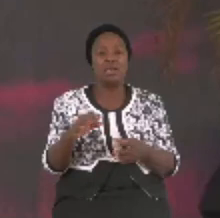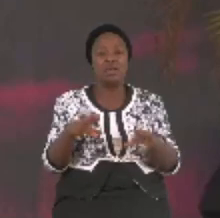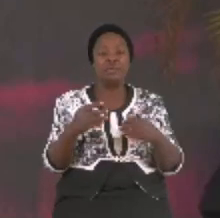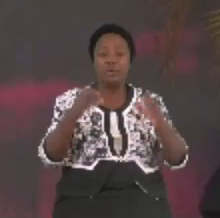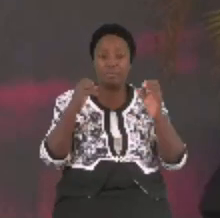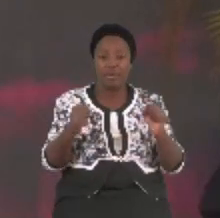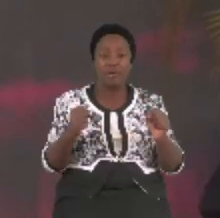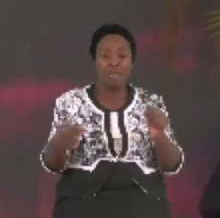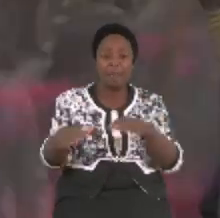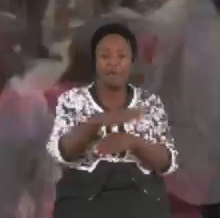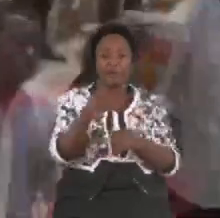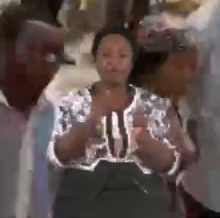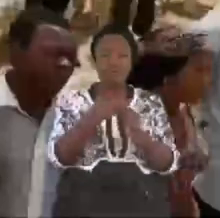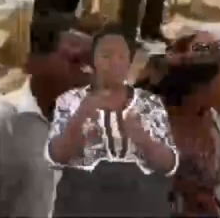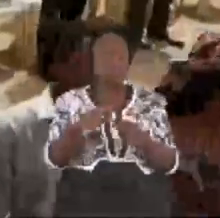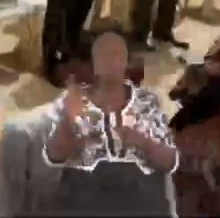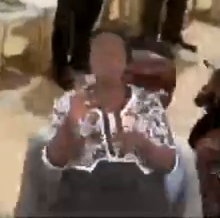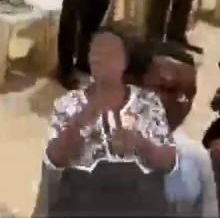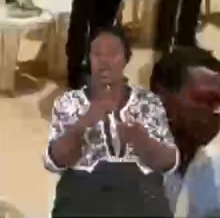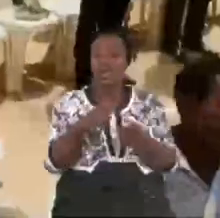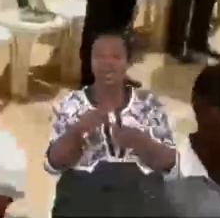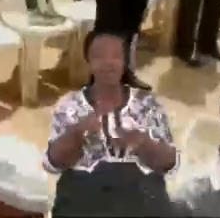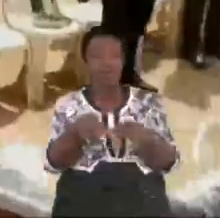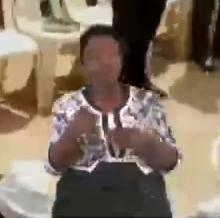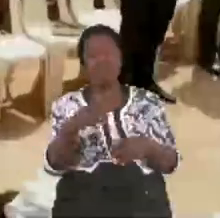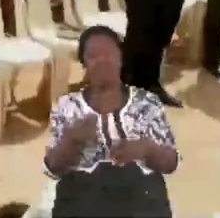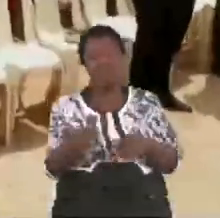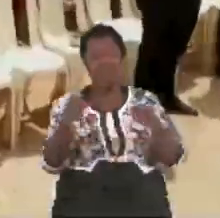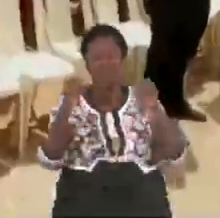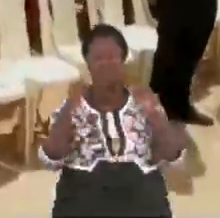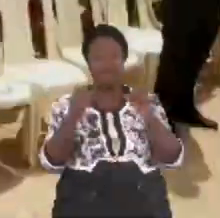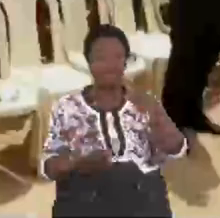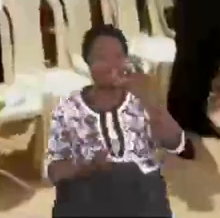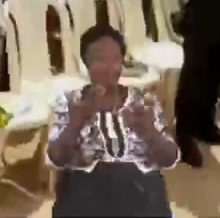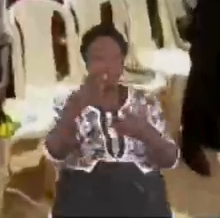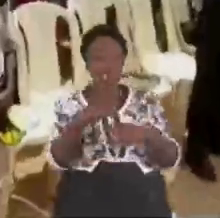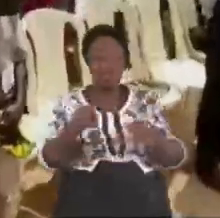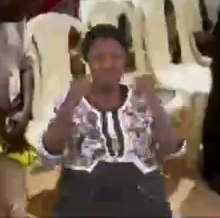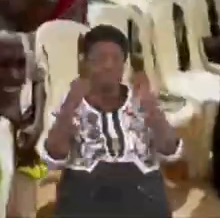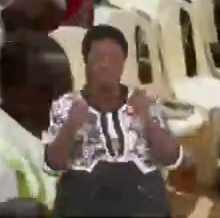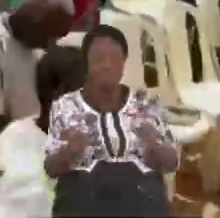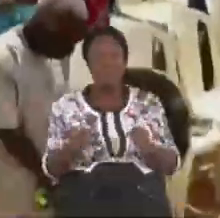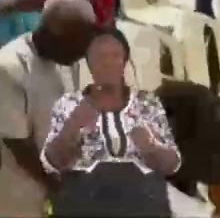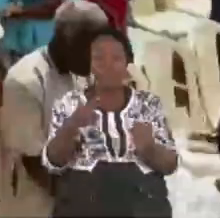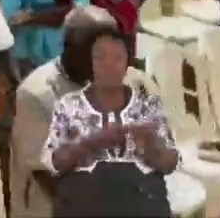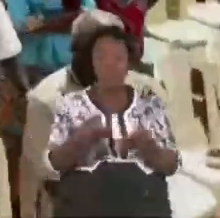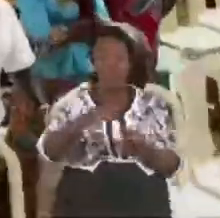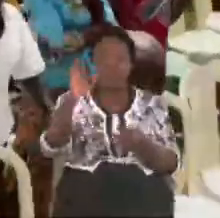revêt de puissance. Il te donne le feu, et la puissance.